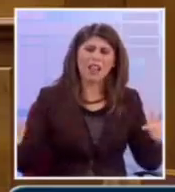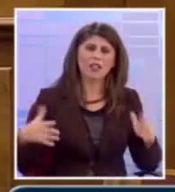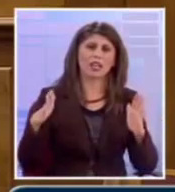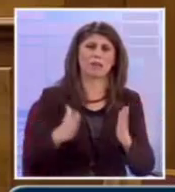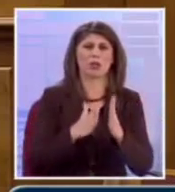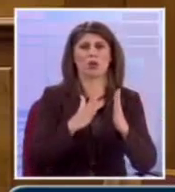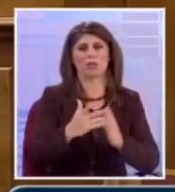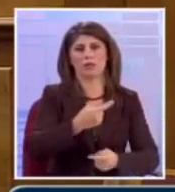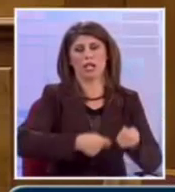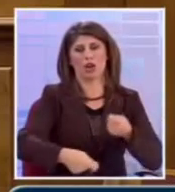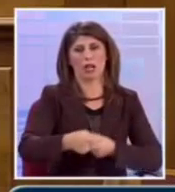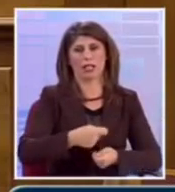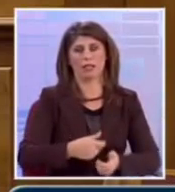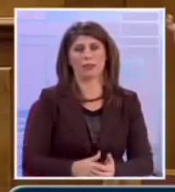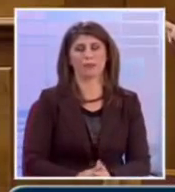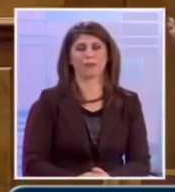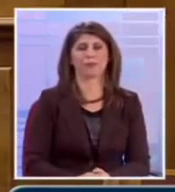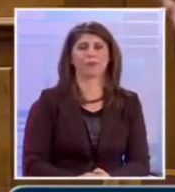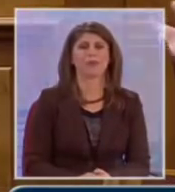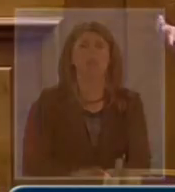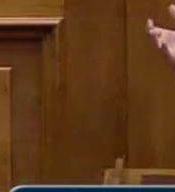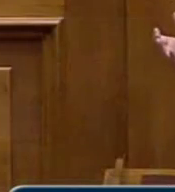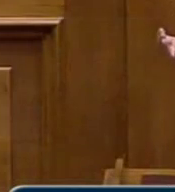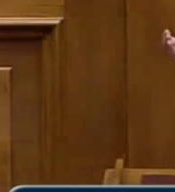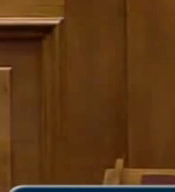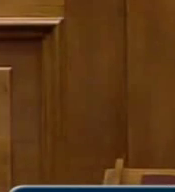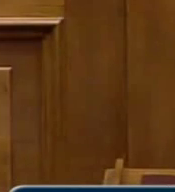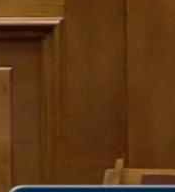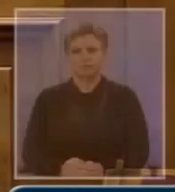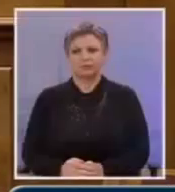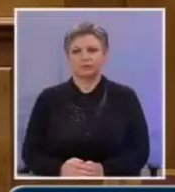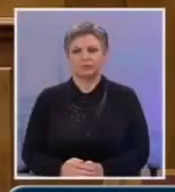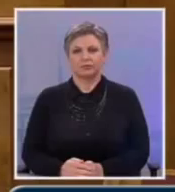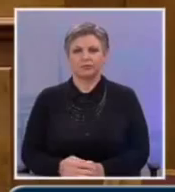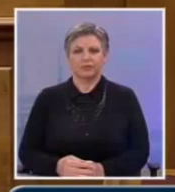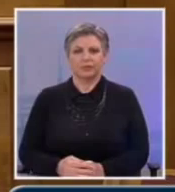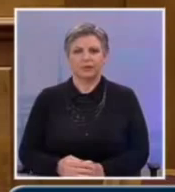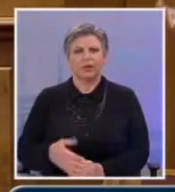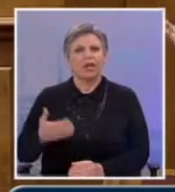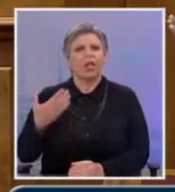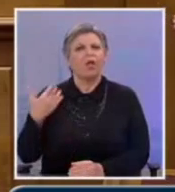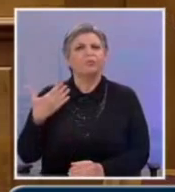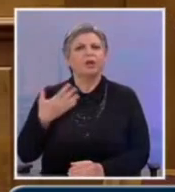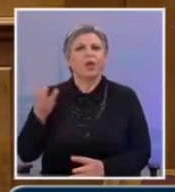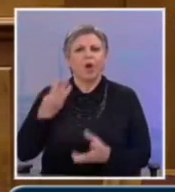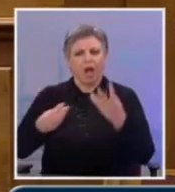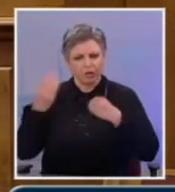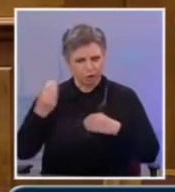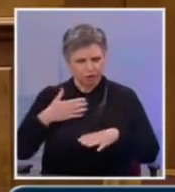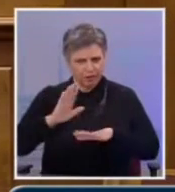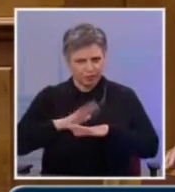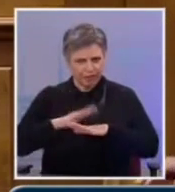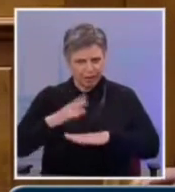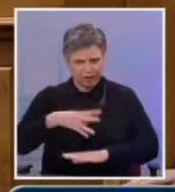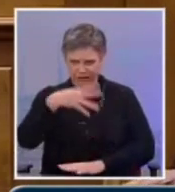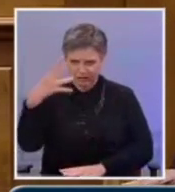αγορές. Και άκουσα πριν ότι για όλα αυτά φταίει ο ΣΥΡΙΖΑ, φταίει η αντιπολίτευση για την